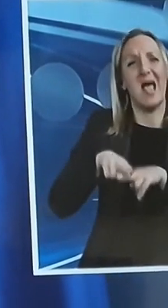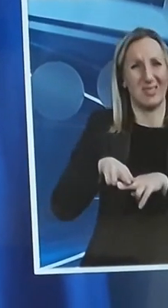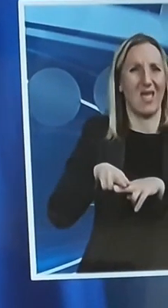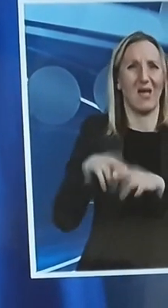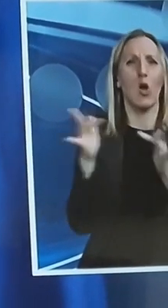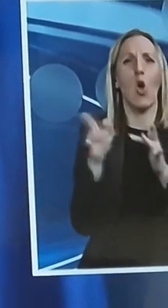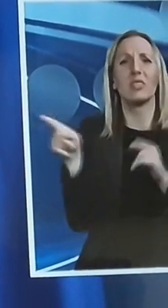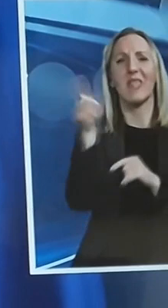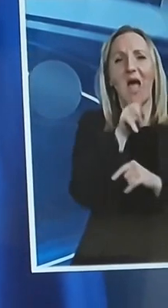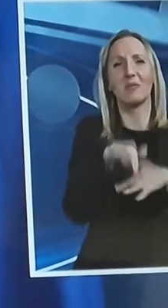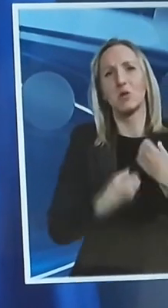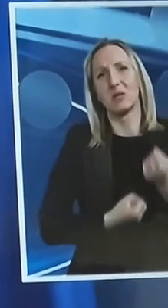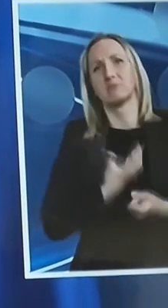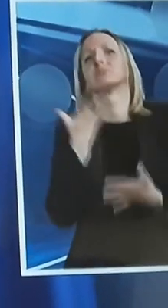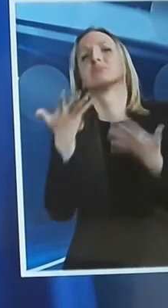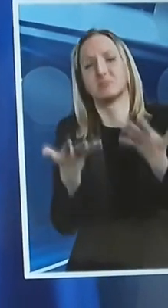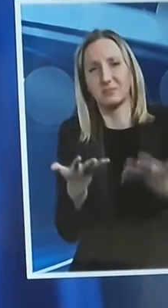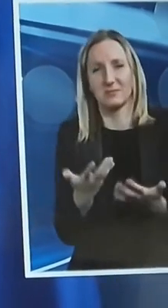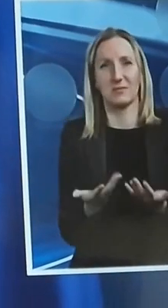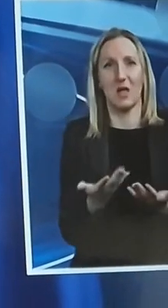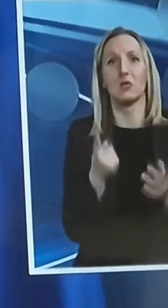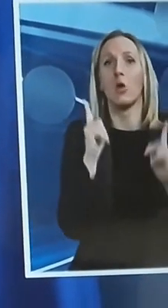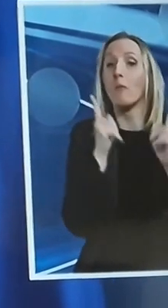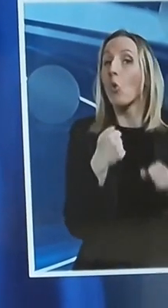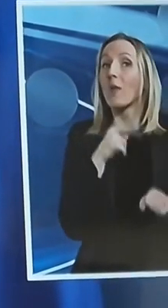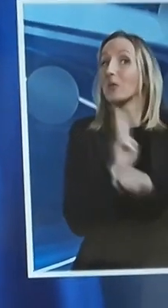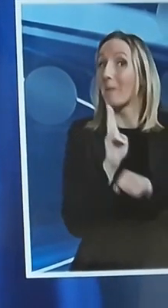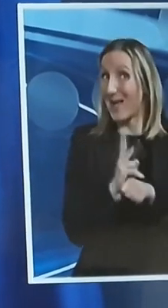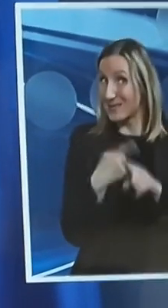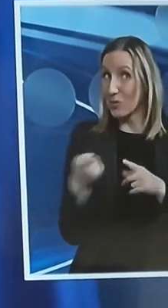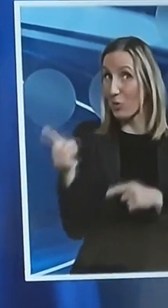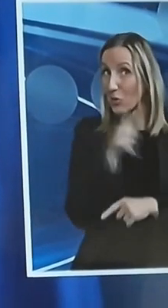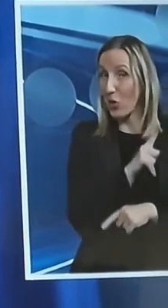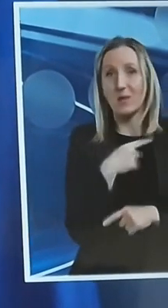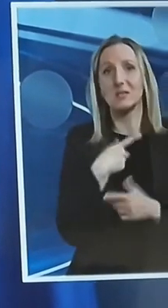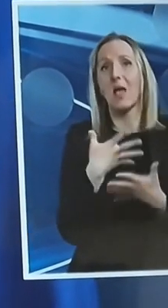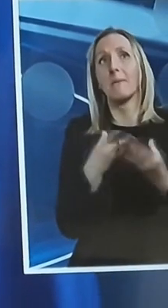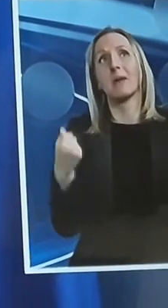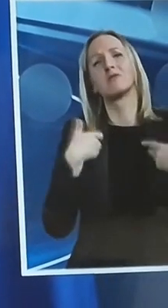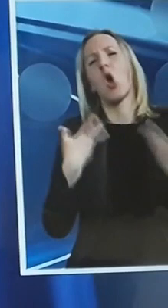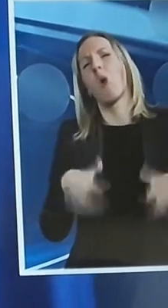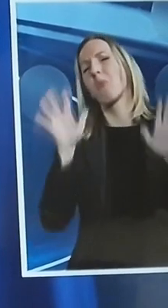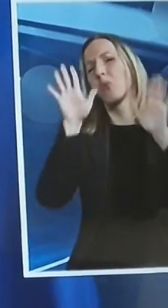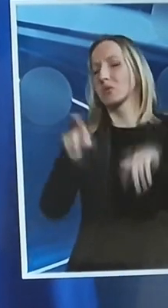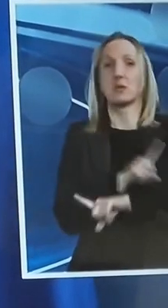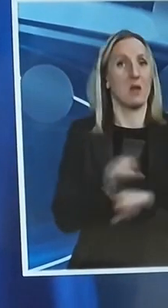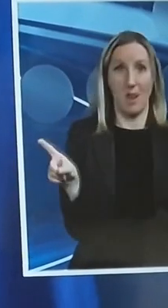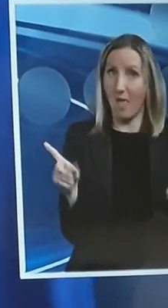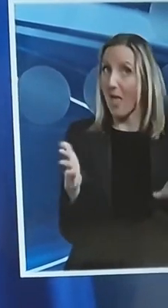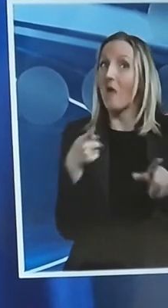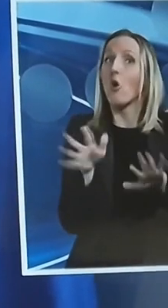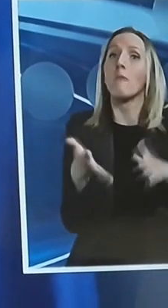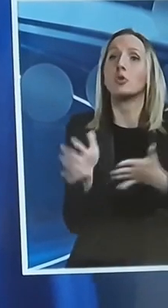viđaju i to je nešto što mora da nam održi pozornost i da se nijekom slučaju previše ne opuštamo, jer ovo je